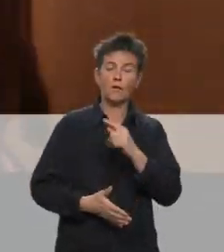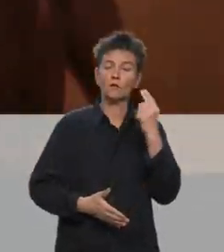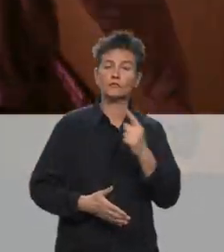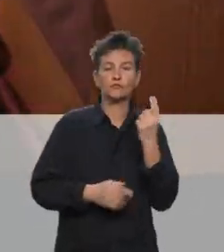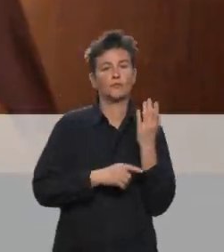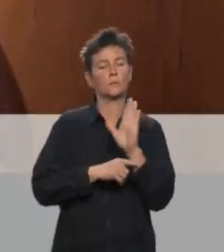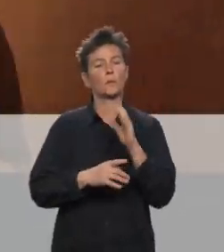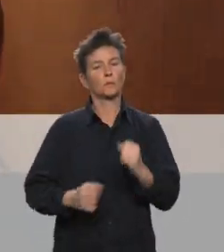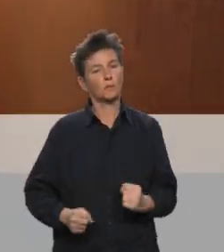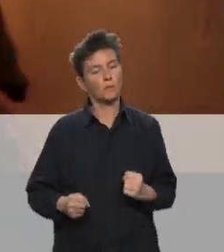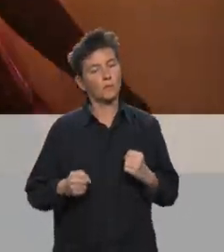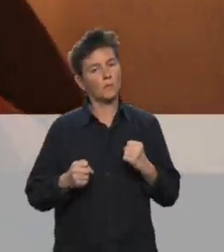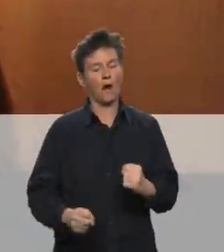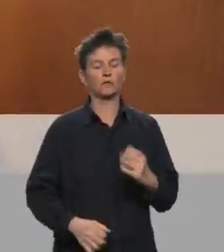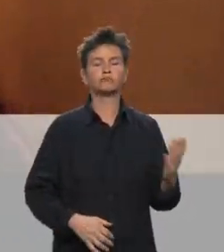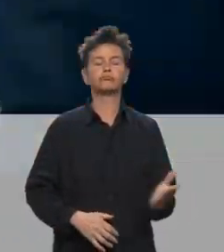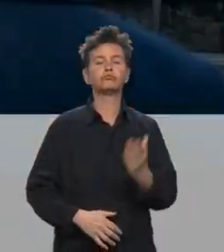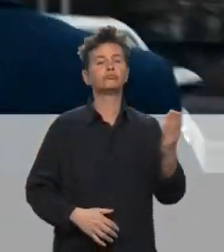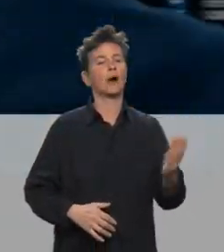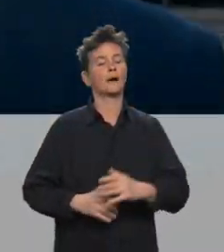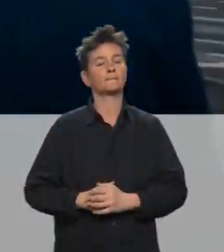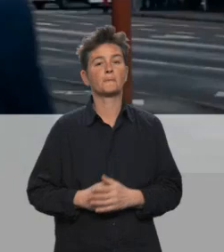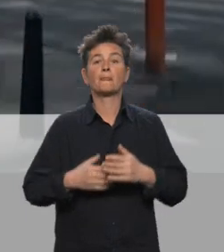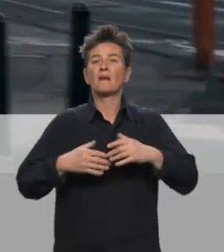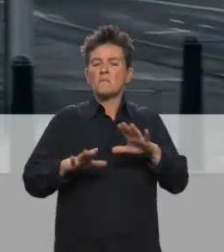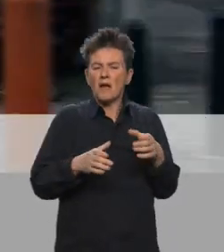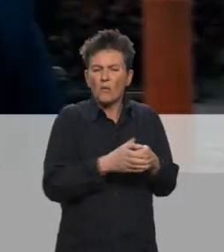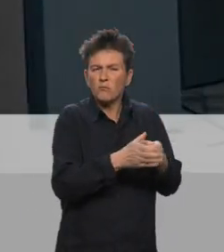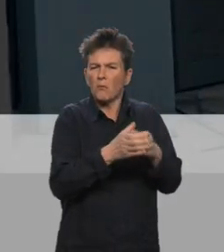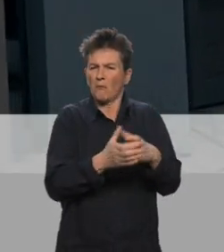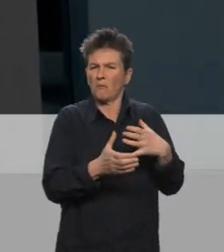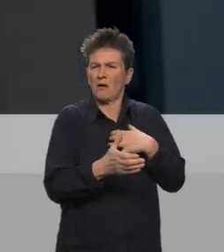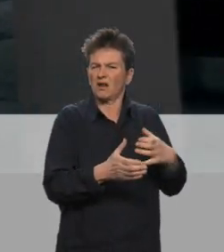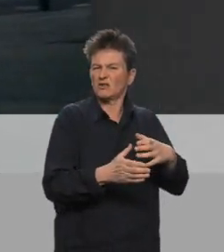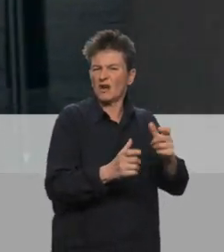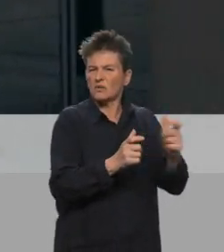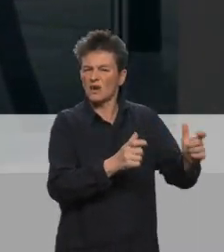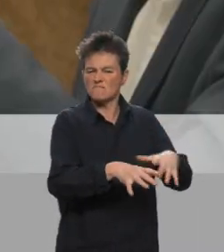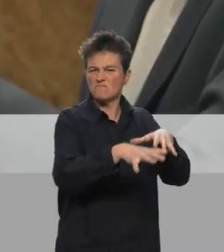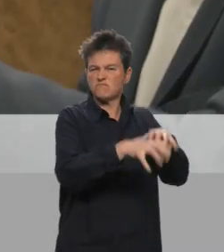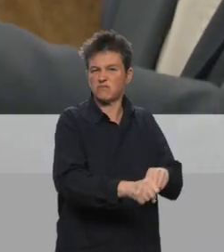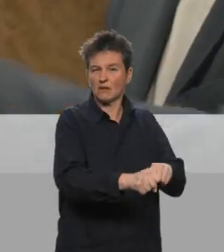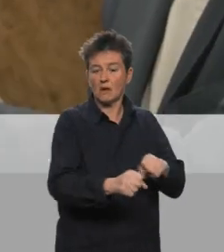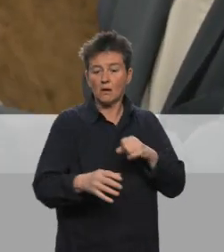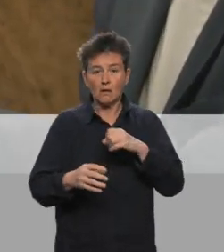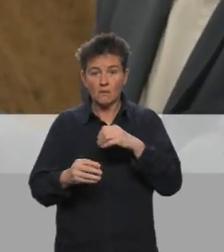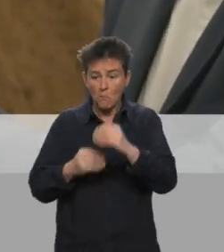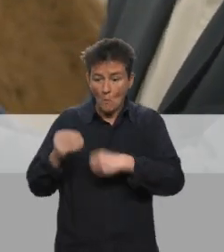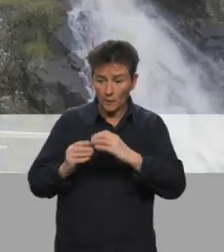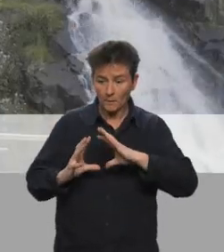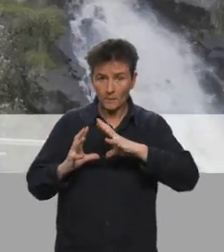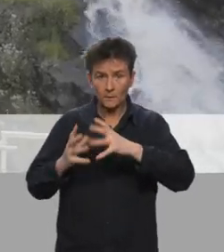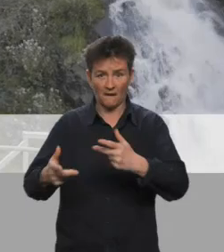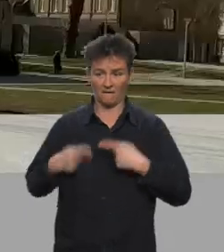fait preuve de courage et de brio. Mais les grandes fortunes et les grands groupes ont pris le pouvoir, épuisant le vivant